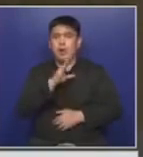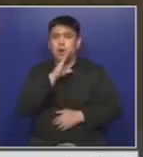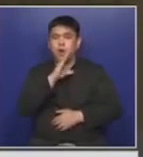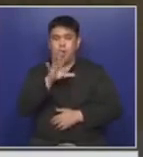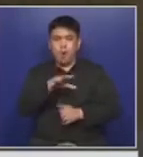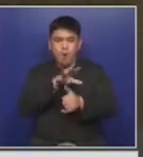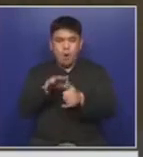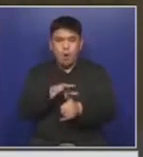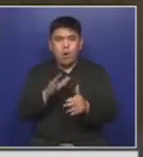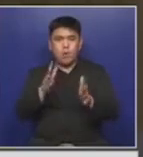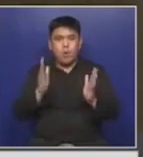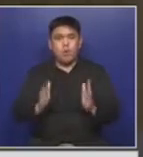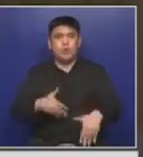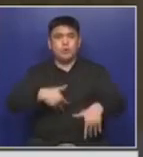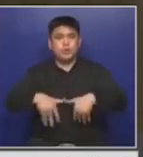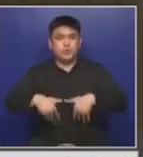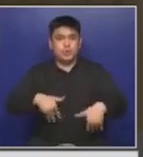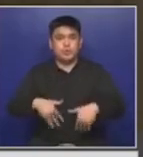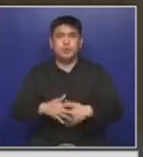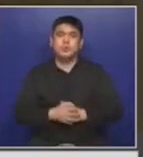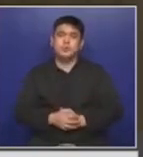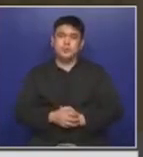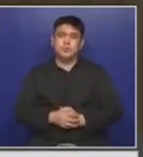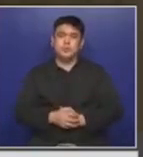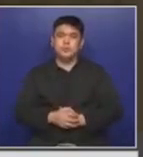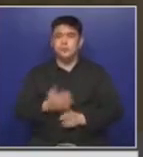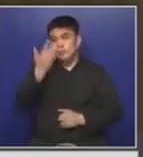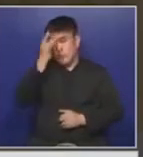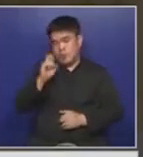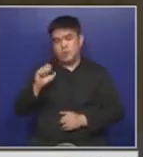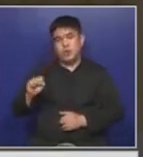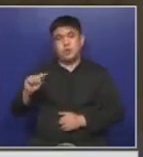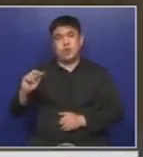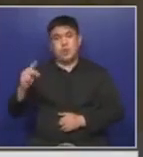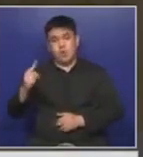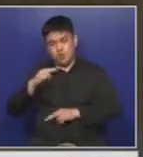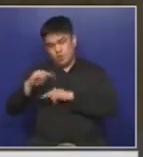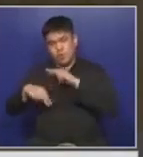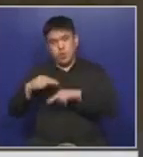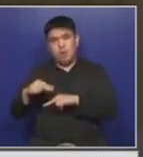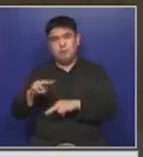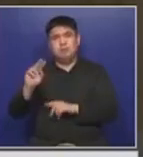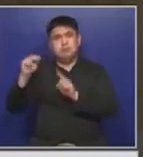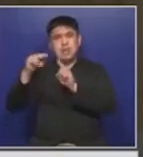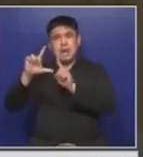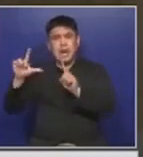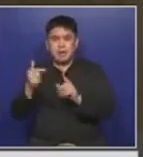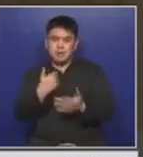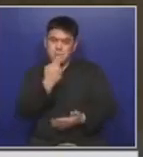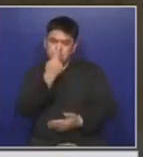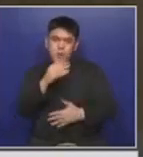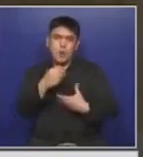ที่ขัดกับข้อเท็จจริงที่สตง.ได้ทักท้วงมานะครับผมก็คิดอยากจะให้ท่านเนี่ยได้ล